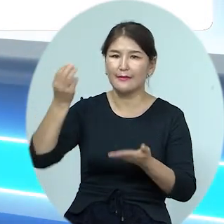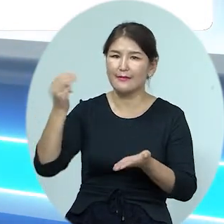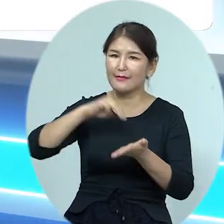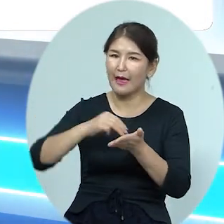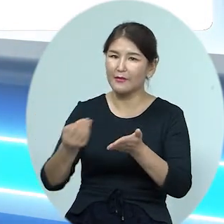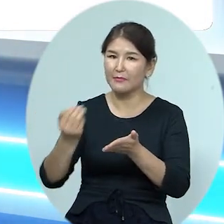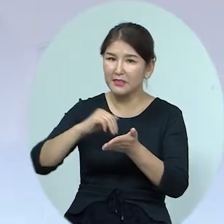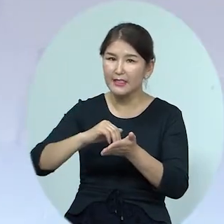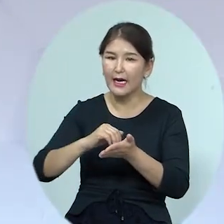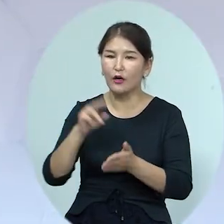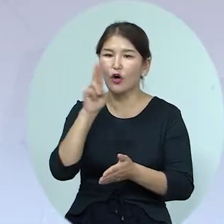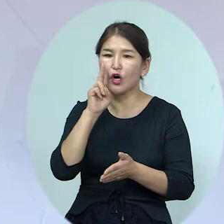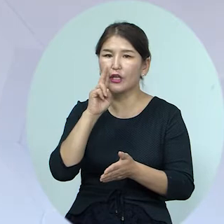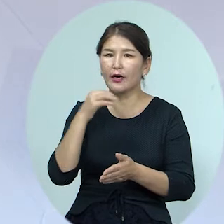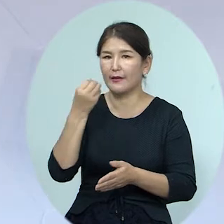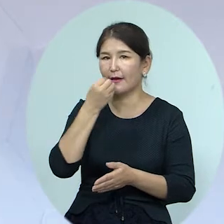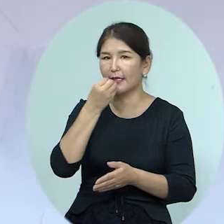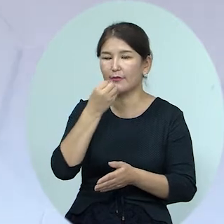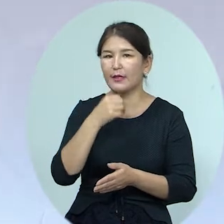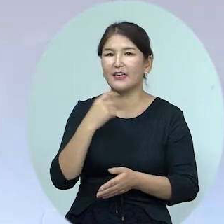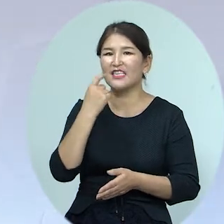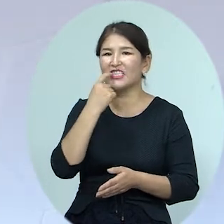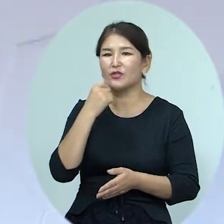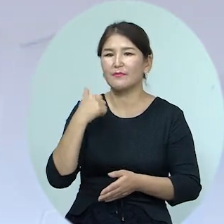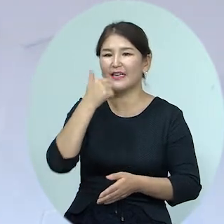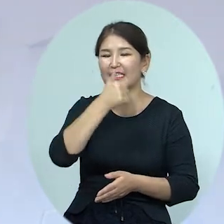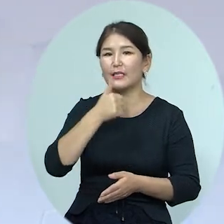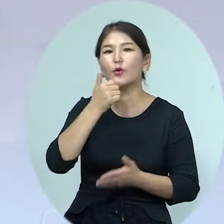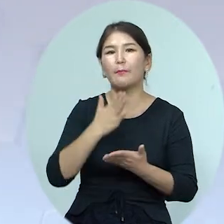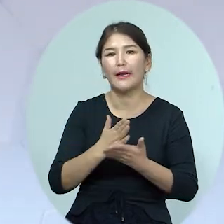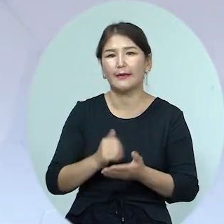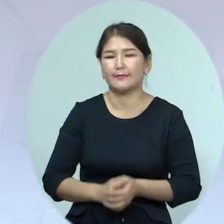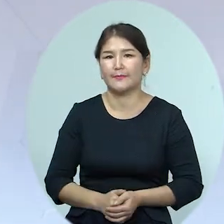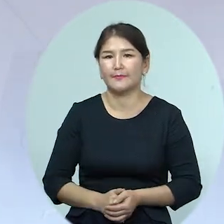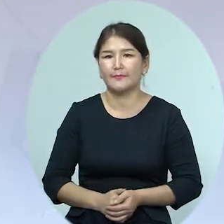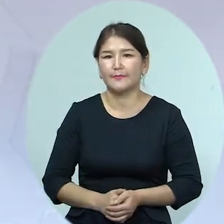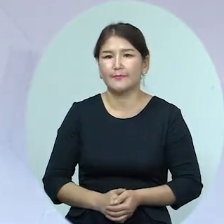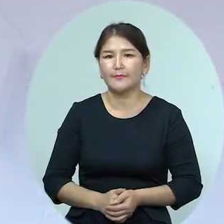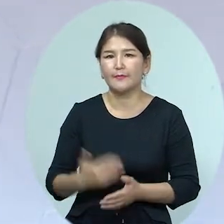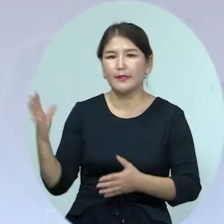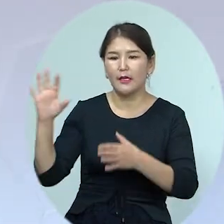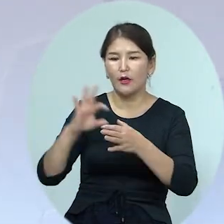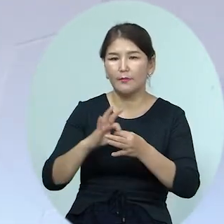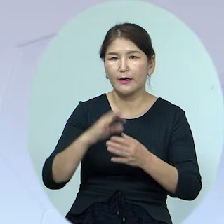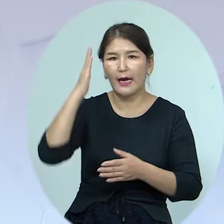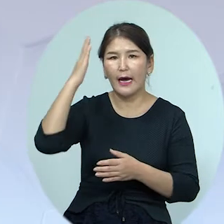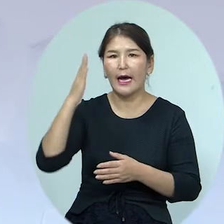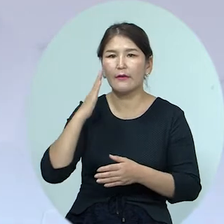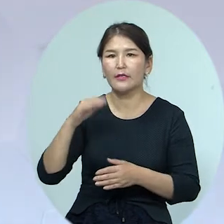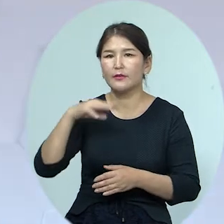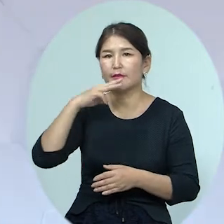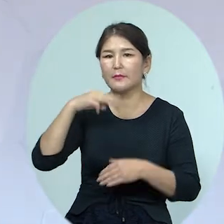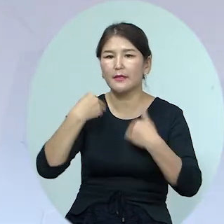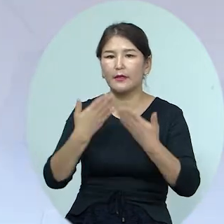хүүхдийн шүд эрүүл байх нөхцөл бүрддэг гэсэн үг байна. За энэтэй холбоотойгоор эцэг эхчүүдтэй